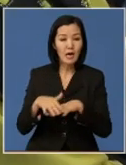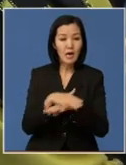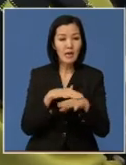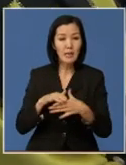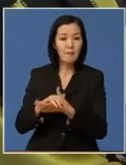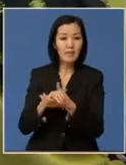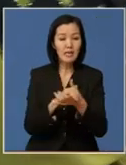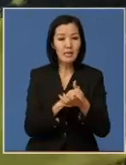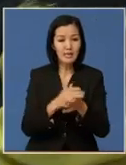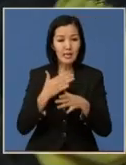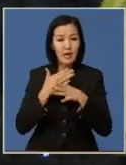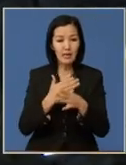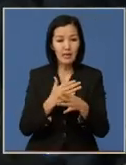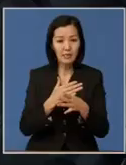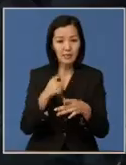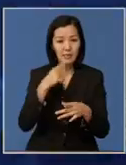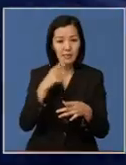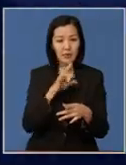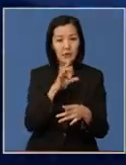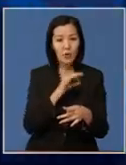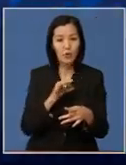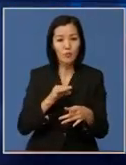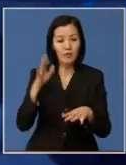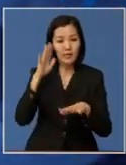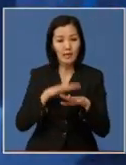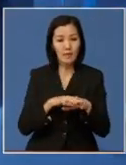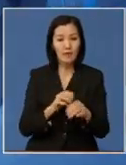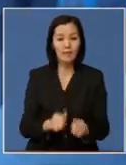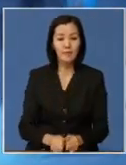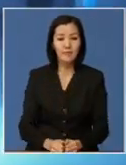арқасы деді жиынды қорытындылаған облыс әкімі. Шыңғыс Қалдиев, Мәди Байбосынов, Жетісу телеарнасы.